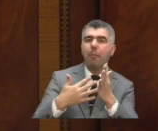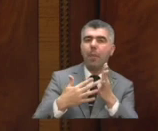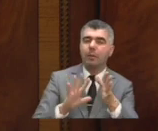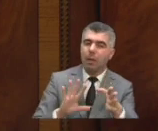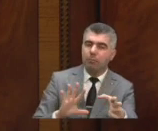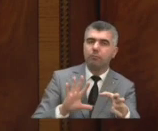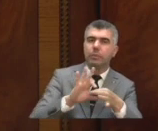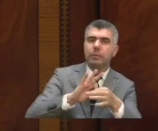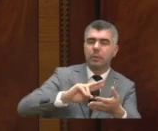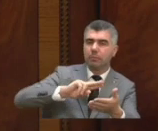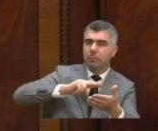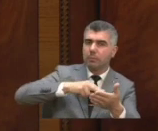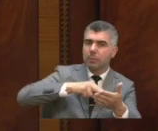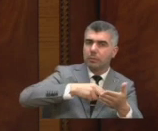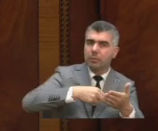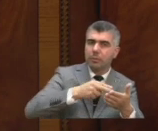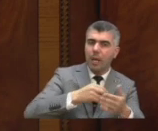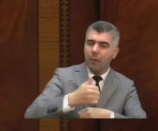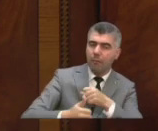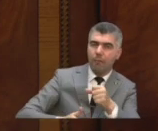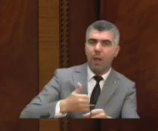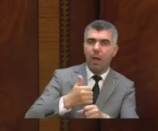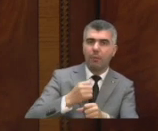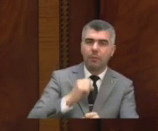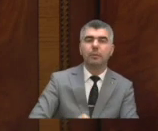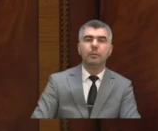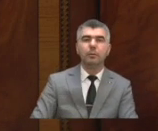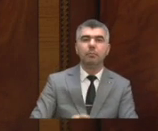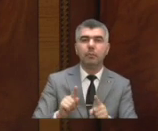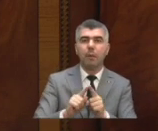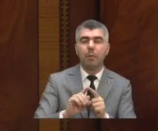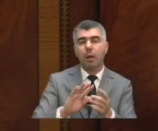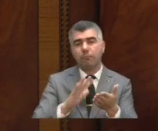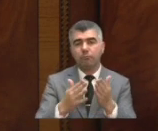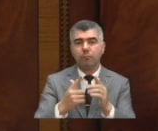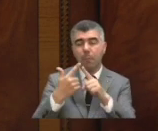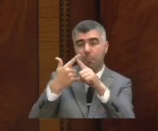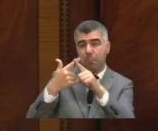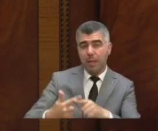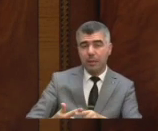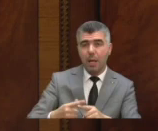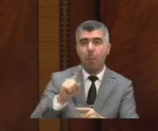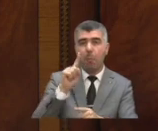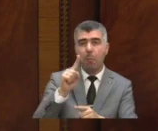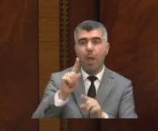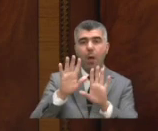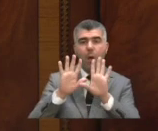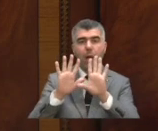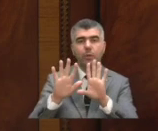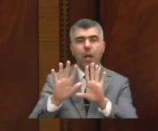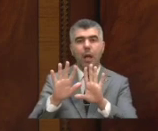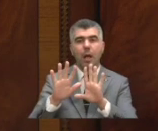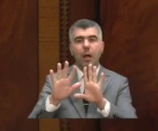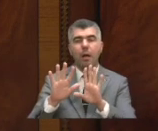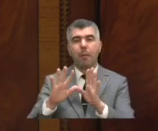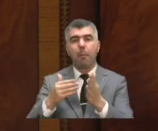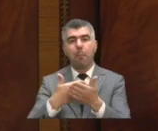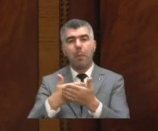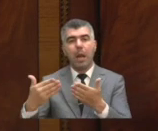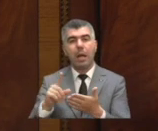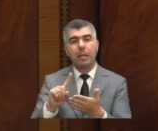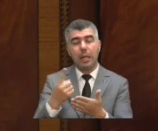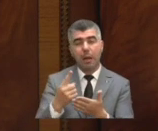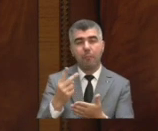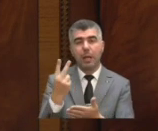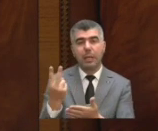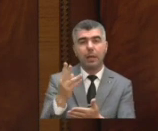عليها بدايه السنه الحاليه باعتمادات تفوق 110 المليار الدرهم منها 42